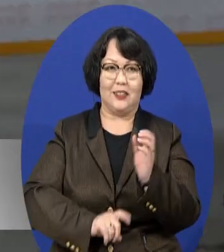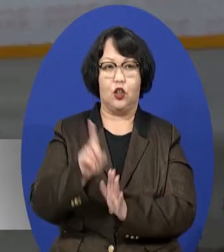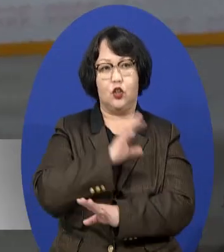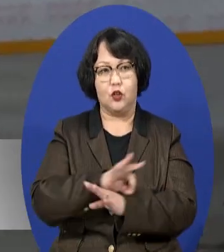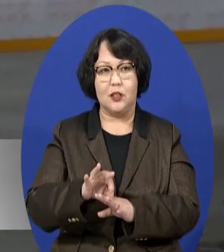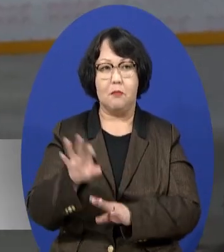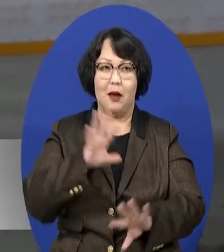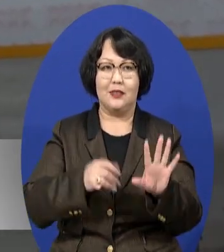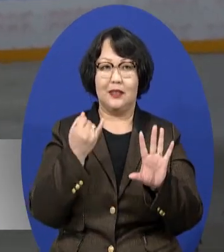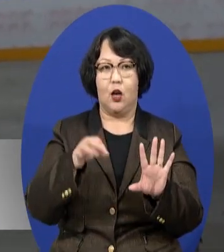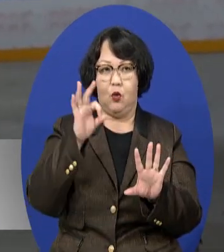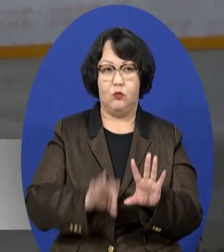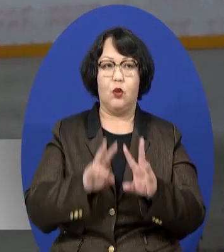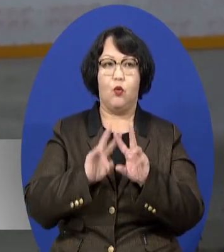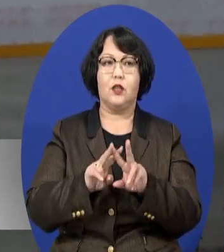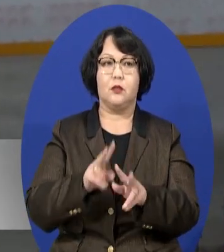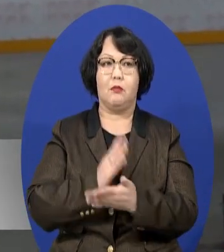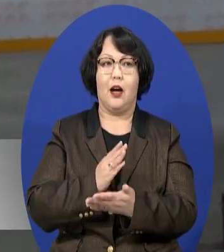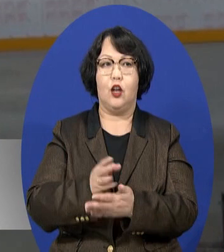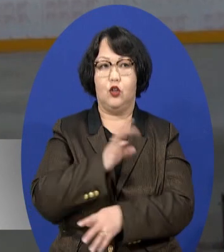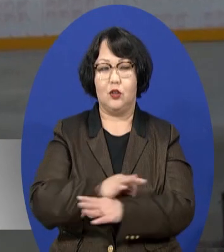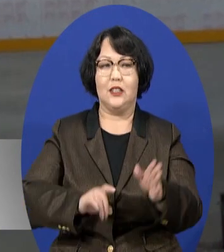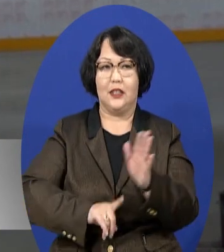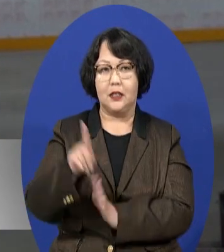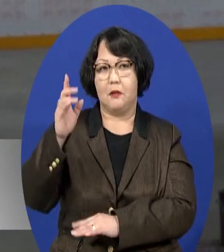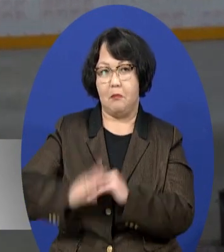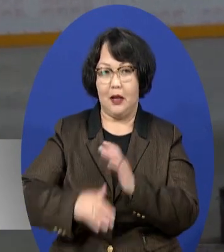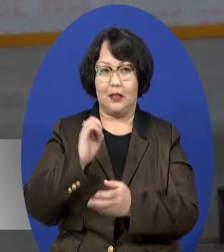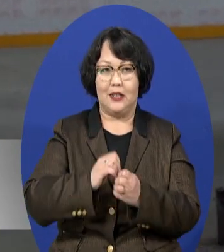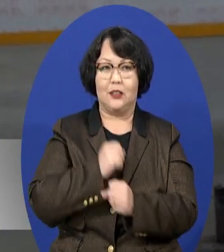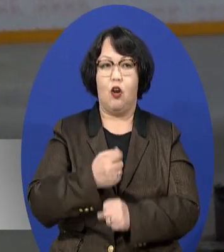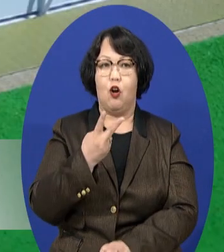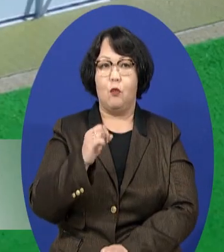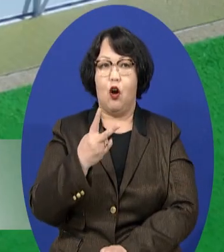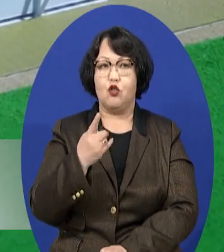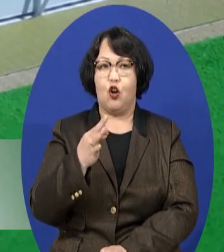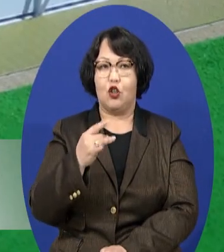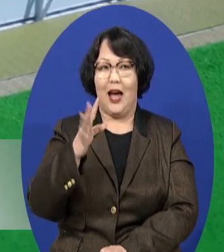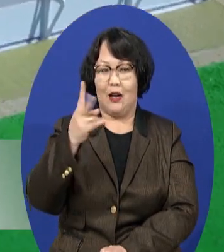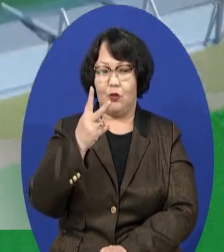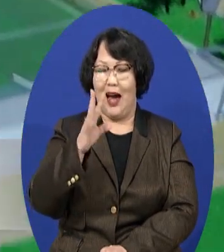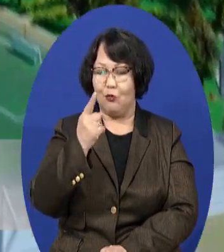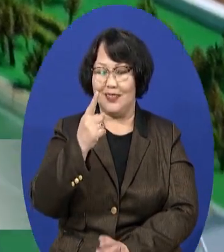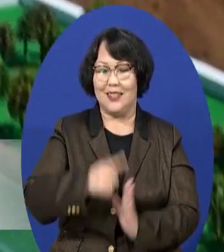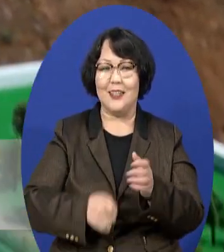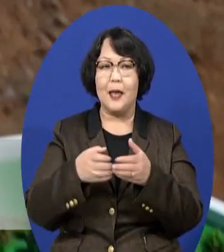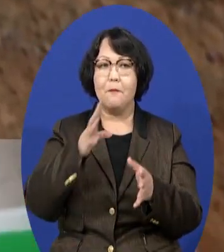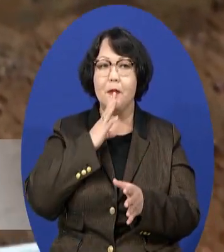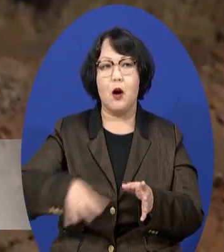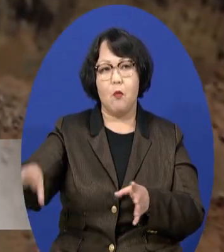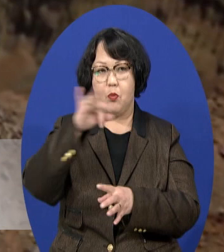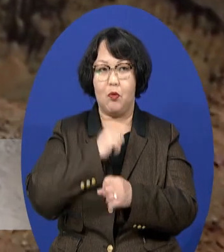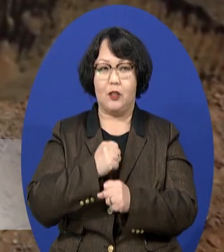явц 60% үргэлжилж байна. Төслийн эхний барилга байгууламжууд 2021 оны 11-р сараас ашиглалтанд орхвол төслийн нийт